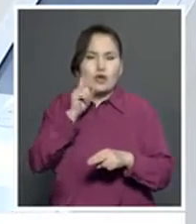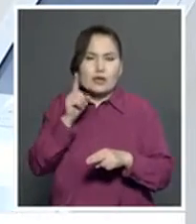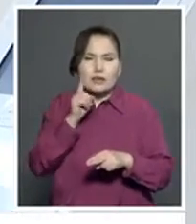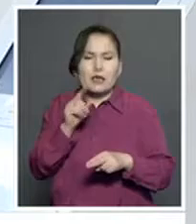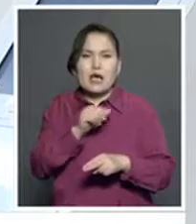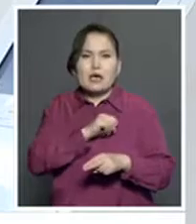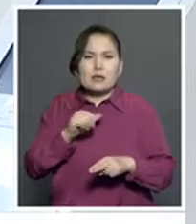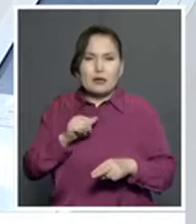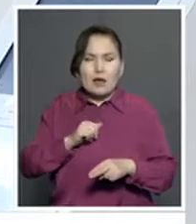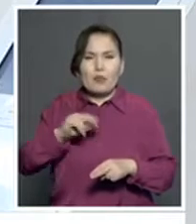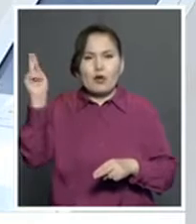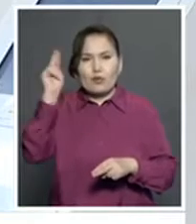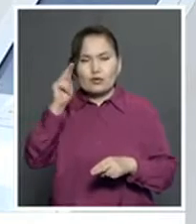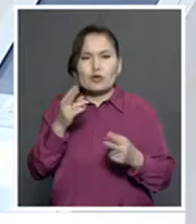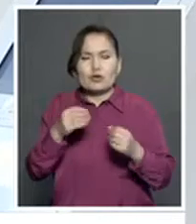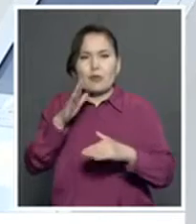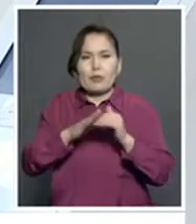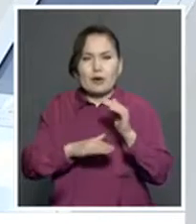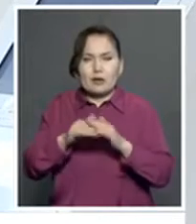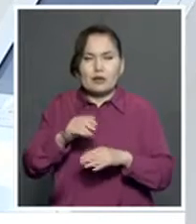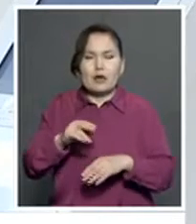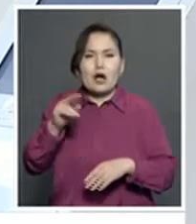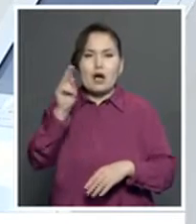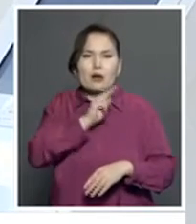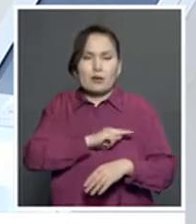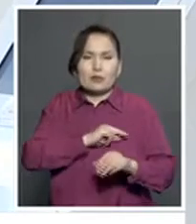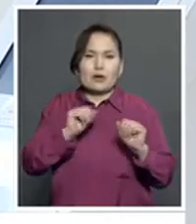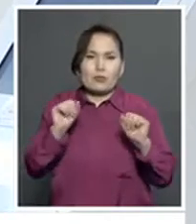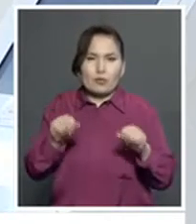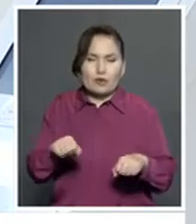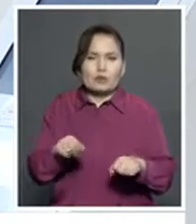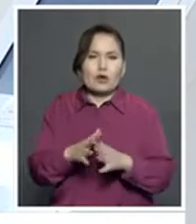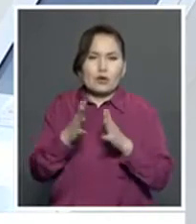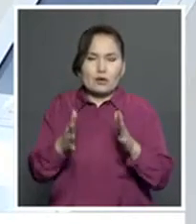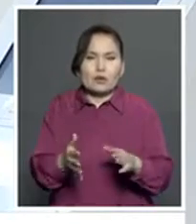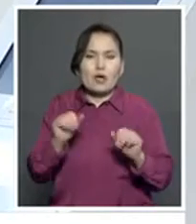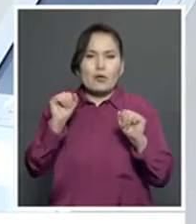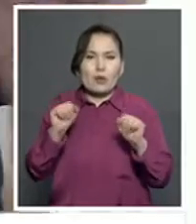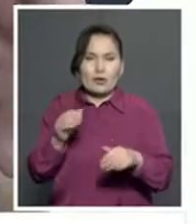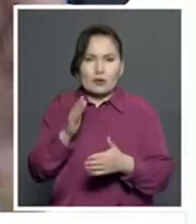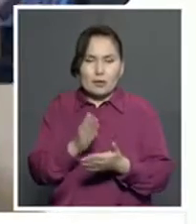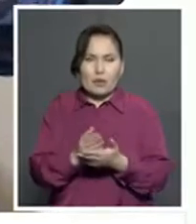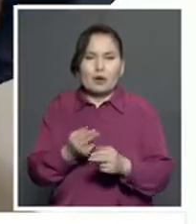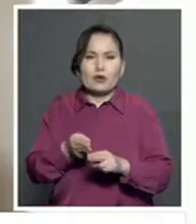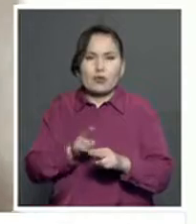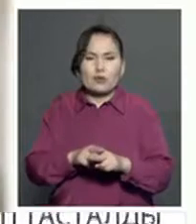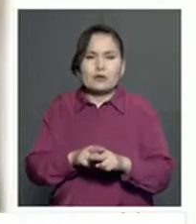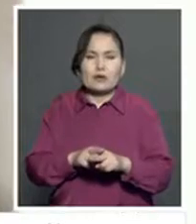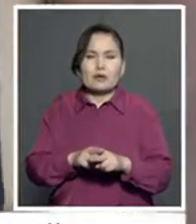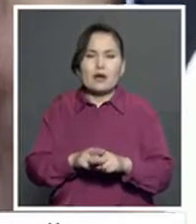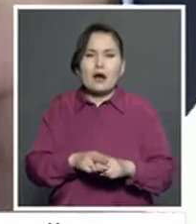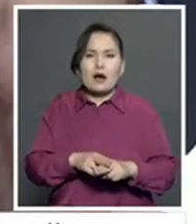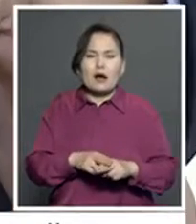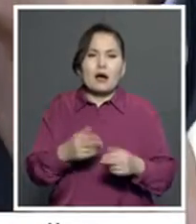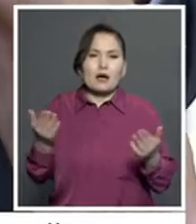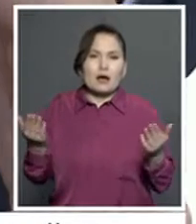оқу мерзімін жұмыс берушімен бірге отырып анықтайтын болады. Тағы да бір көтерілген мәселе бұл кредиттік технология. Сол сәттен